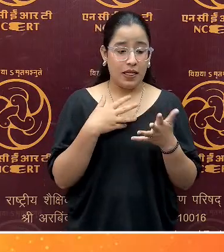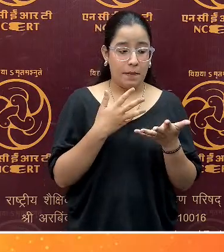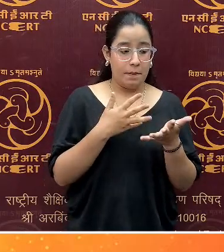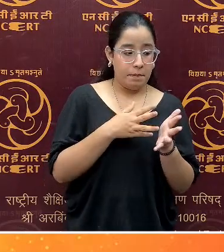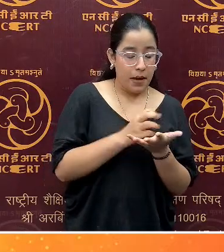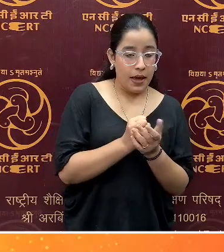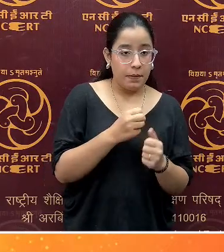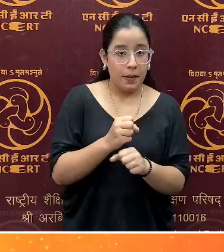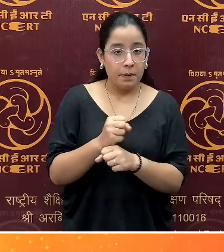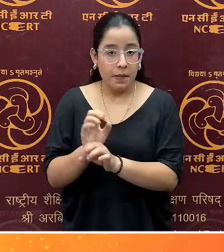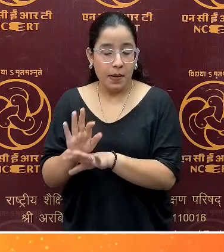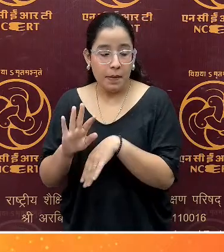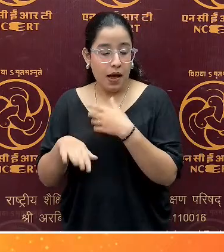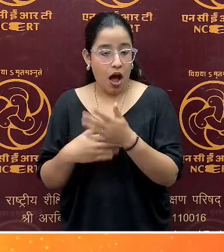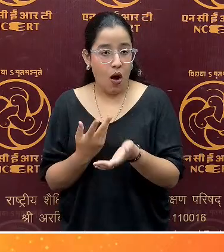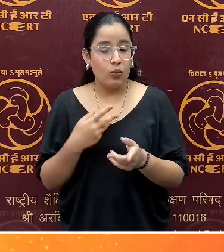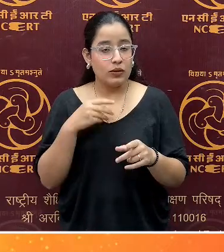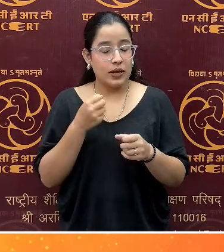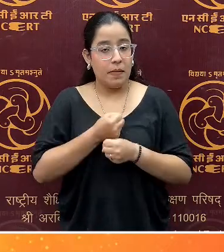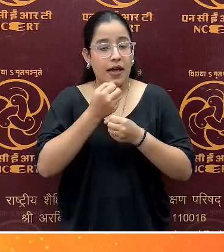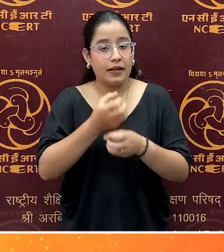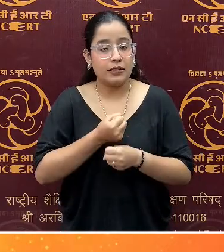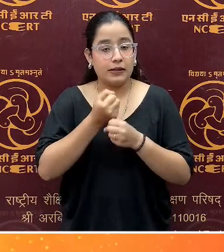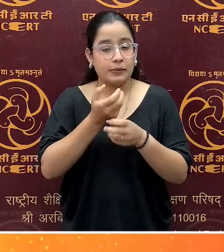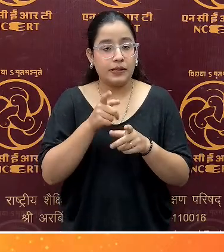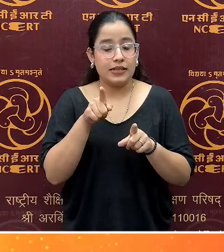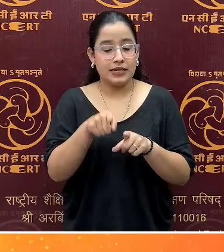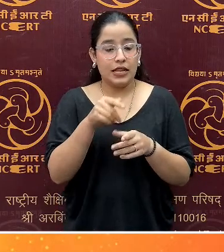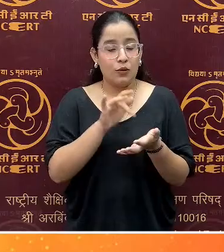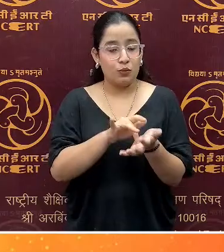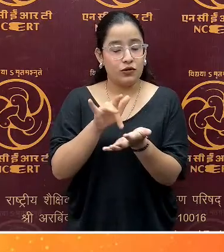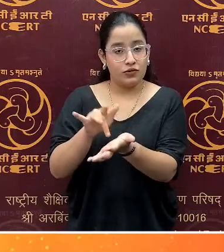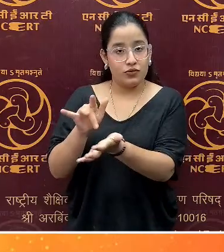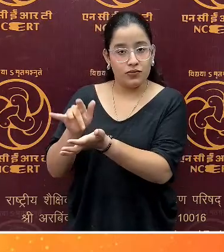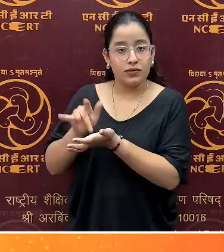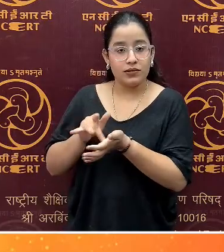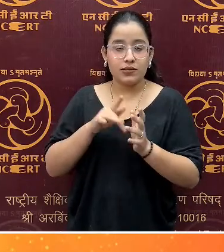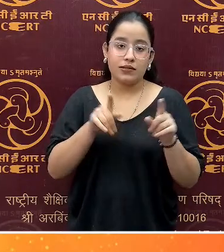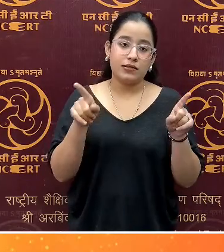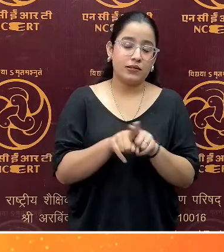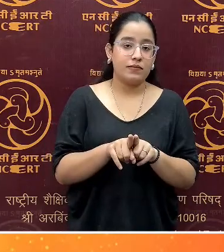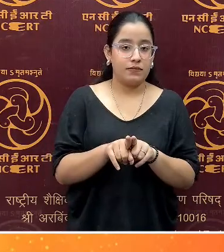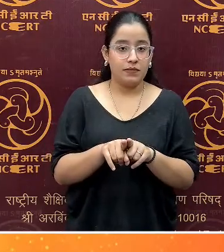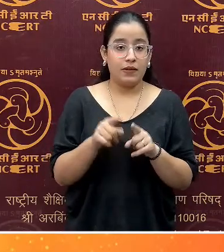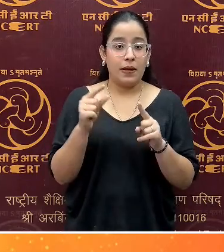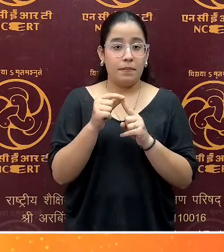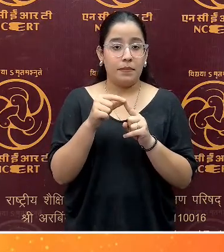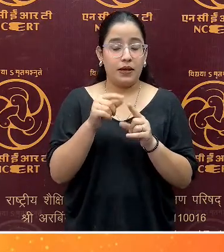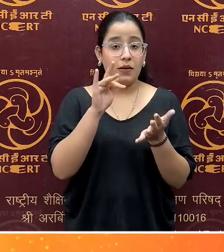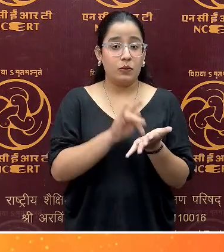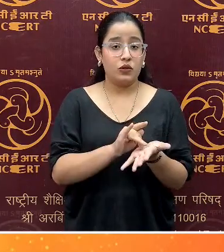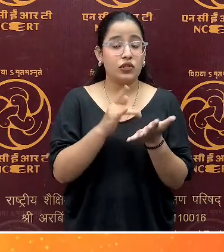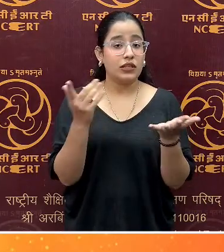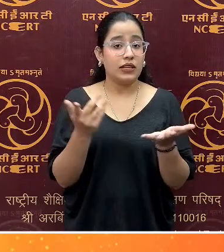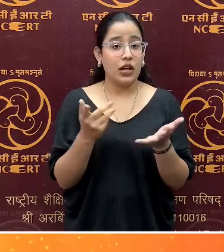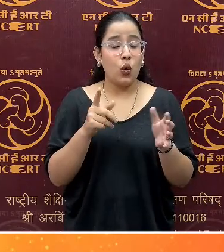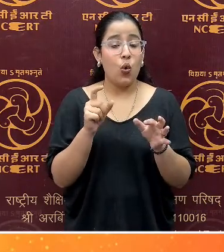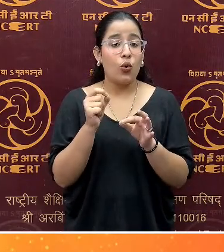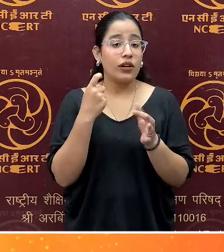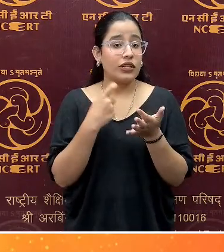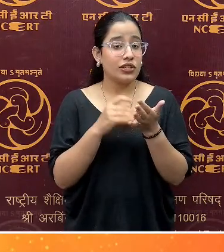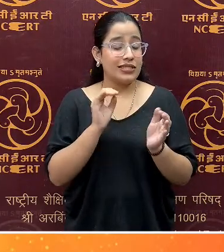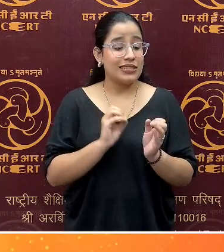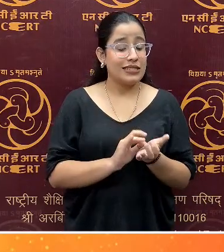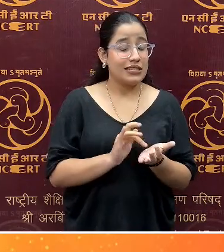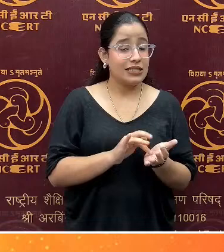a way that we are able to express in terms of their position vectors. P का पोजिशन ट्रिप्स हम ओरिजिन दे रहे थे O से